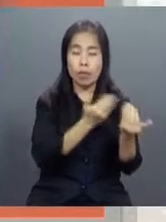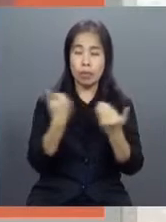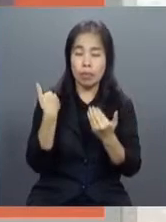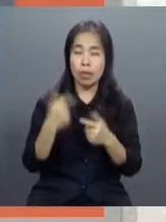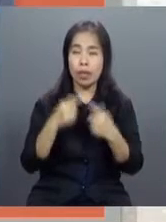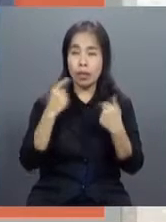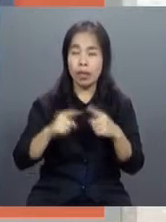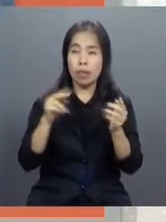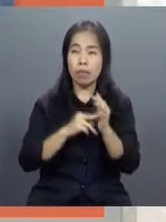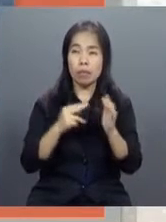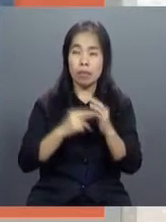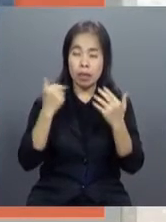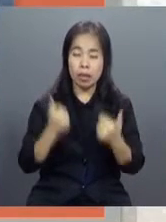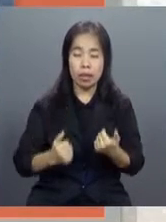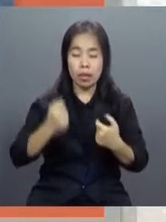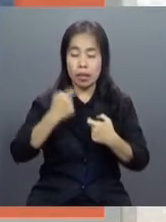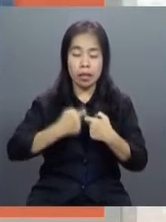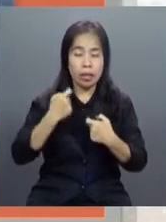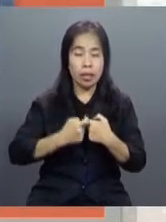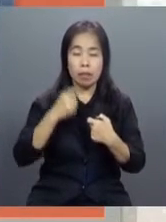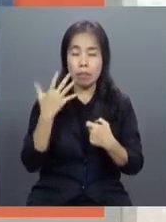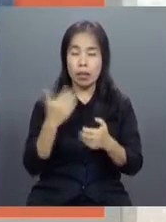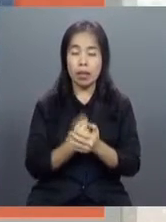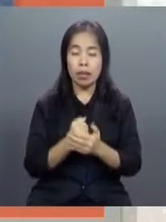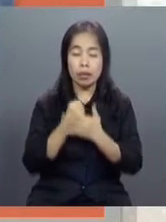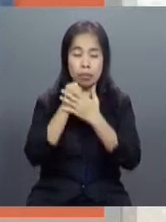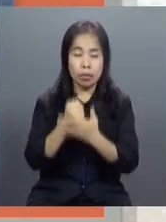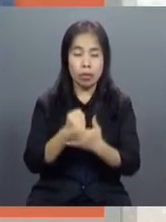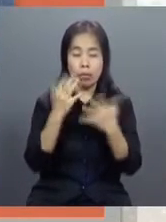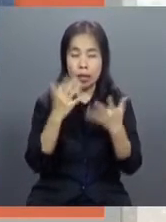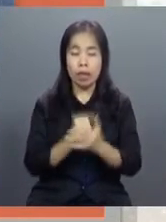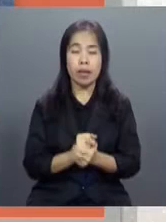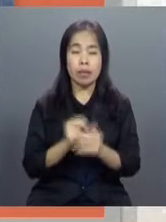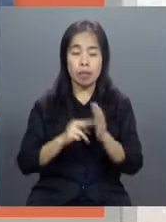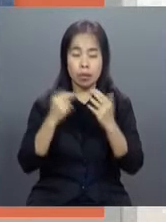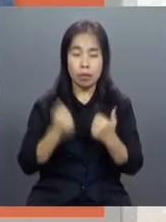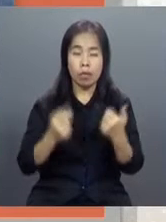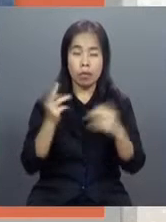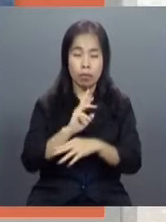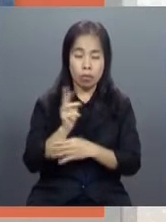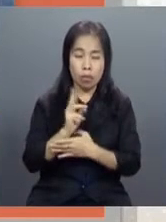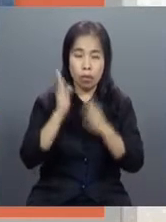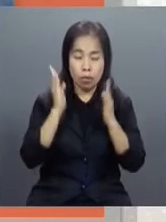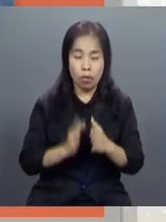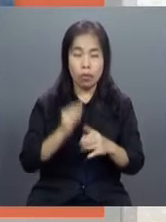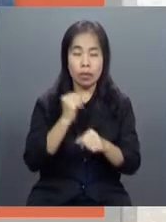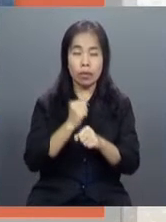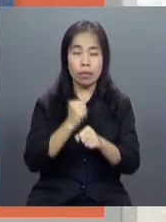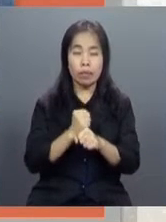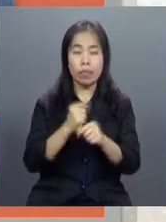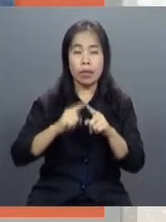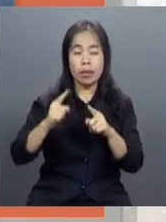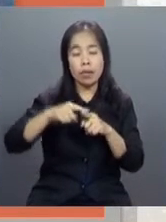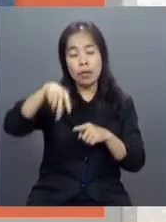ดังกล่าวไม่สามารถเดินรถไฟได้รวมถึงขบวนที่ไปช่วยเหลือเนื่องจากต้องรอให้ผู้โดยสารที่เดินลงรางถึงสถานีทั้ง